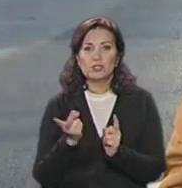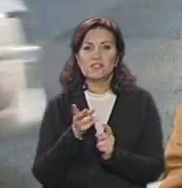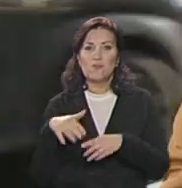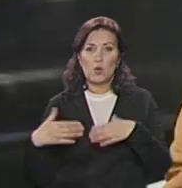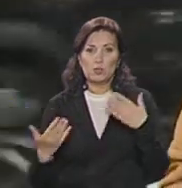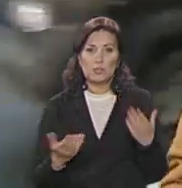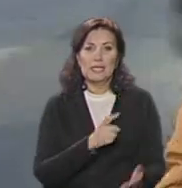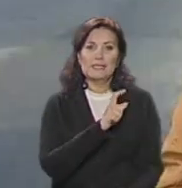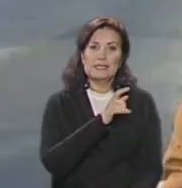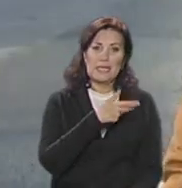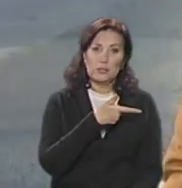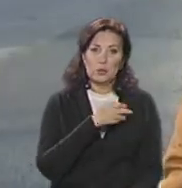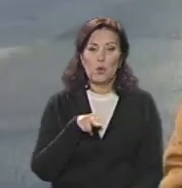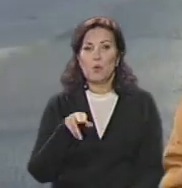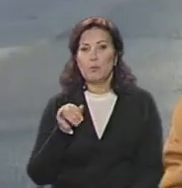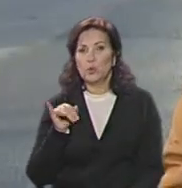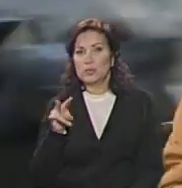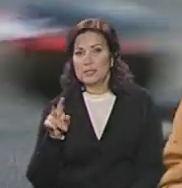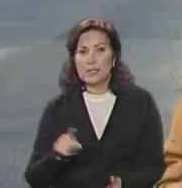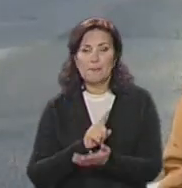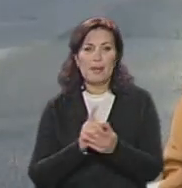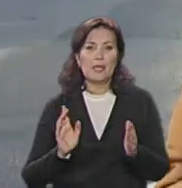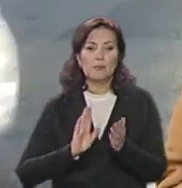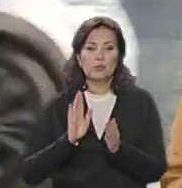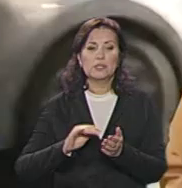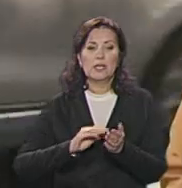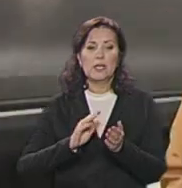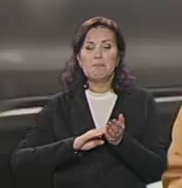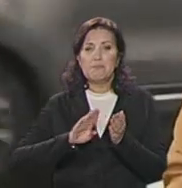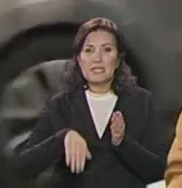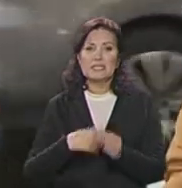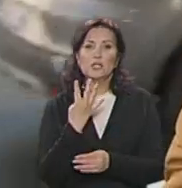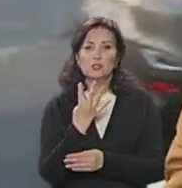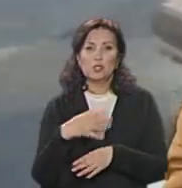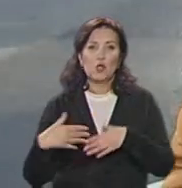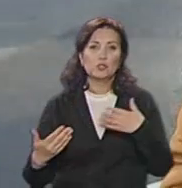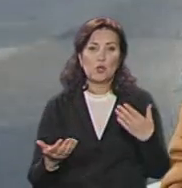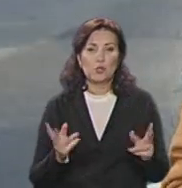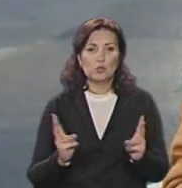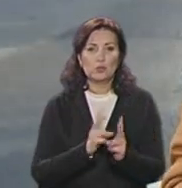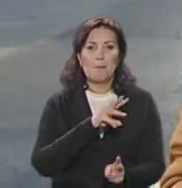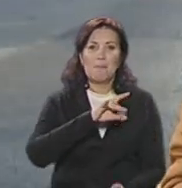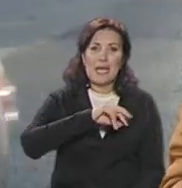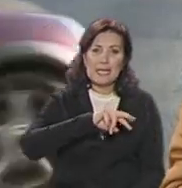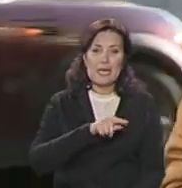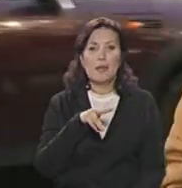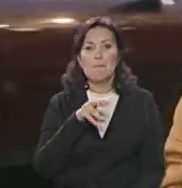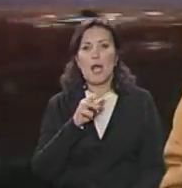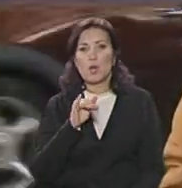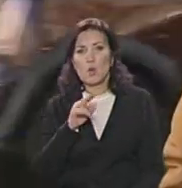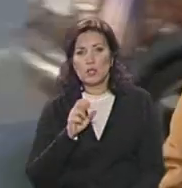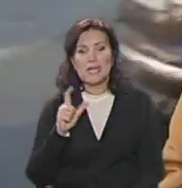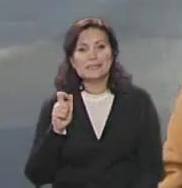Володимира Зеленського та Володимира Путіна має відбутися сьогодні після чотиристоронньої зустрічі Меркель, Макрона, Зеленського та Путіна.